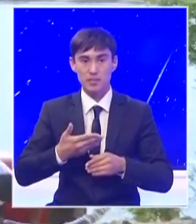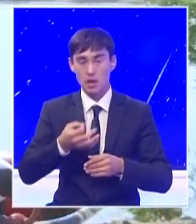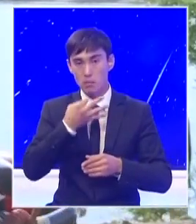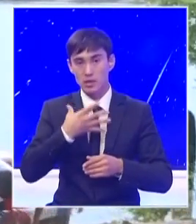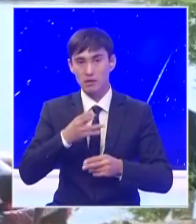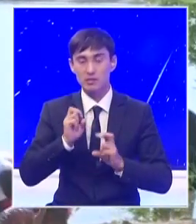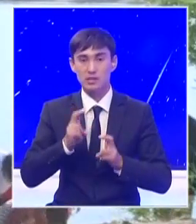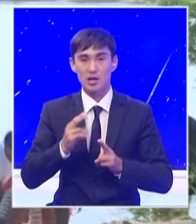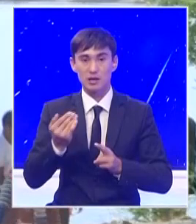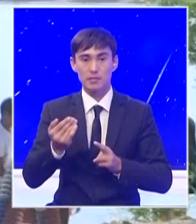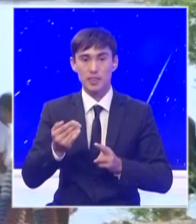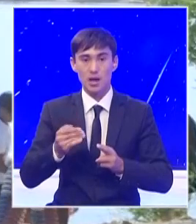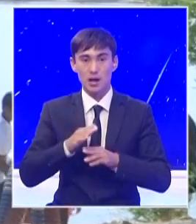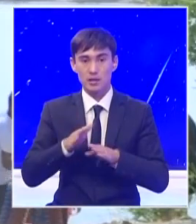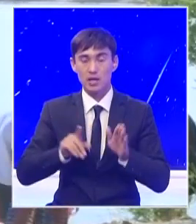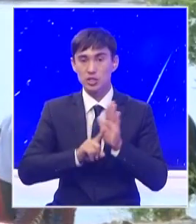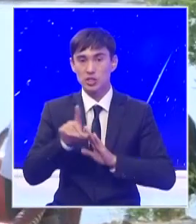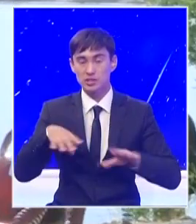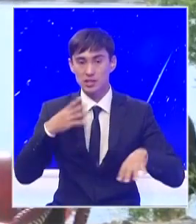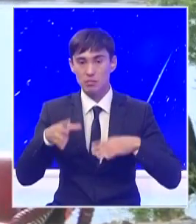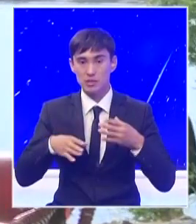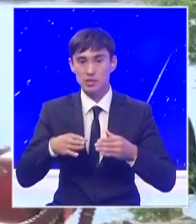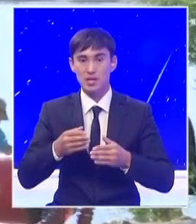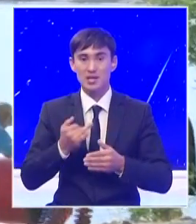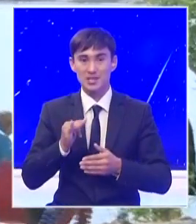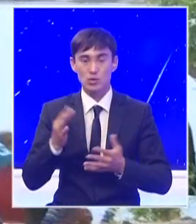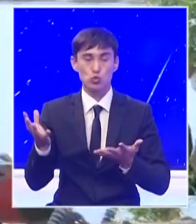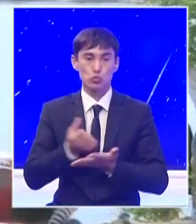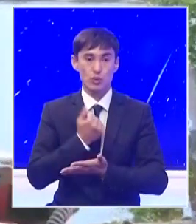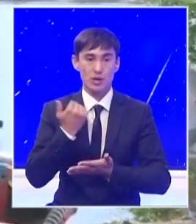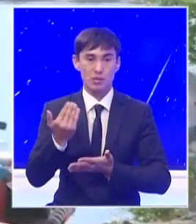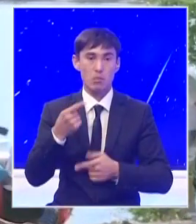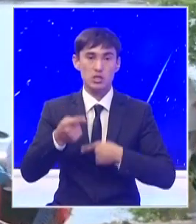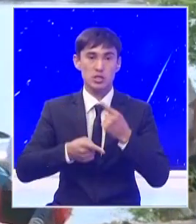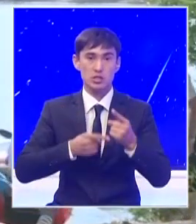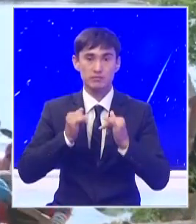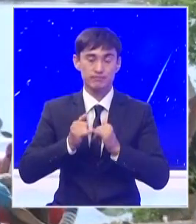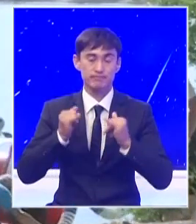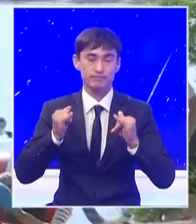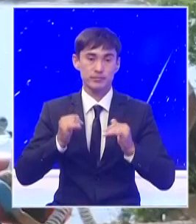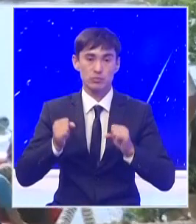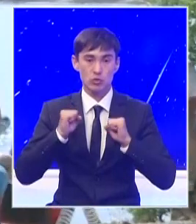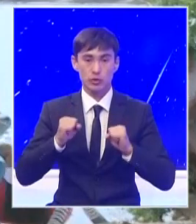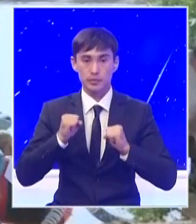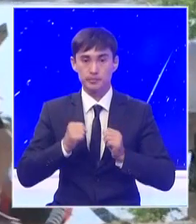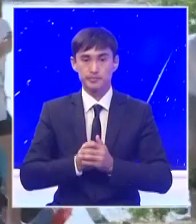понравилось, как она начала заниматься, и успехи пошли у нее в спорте.